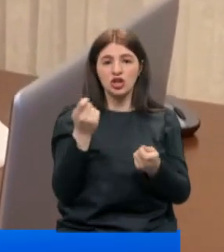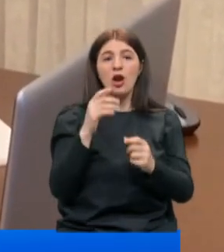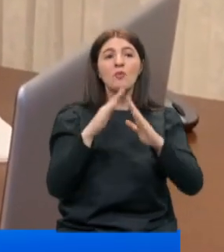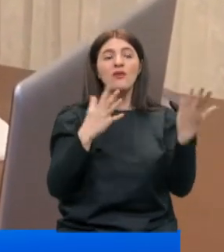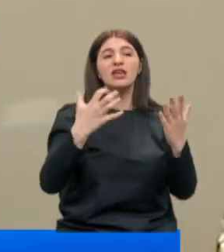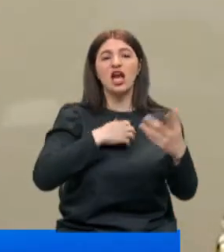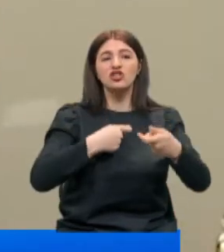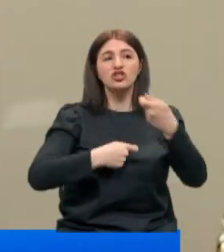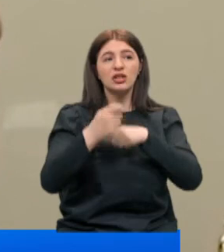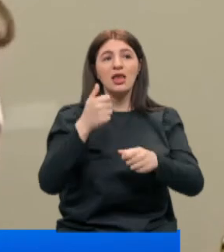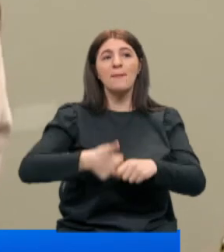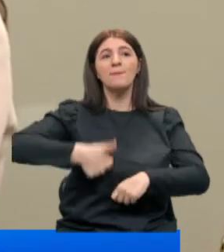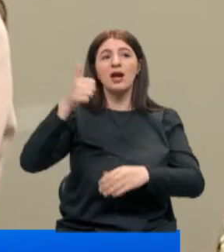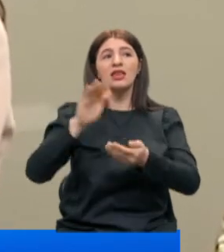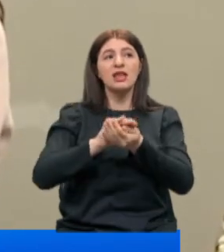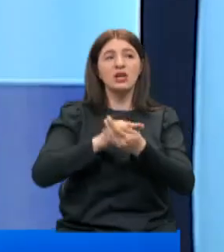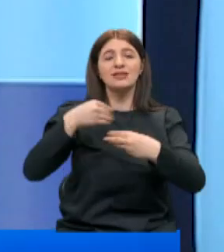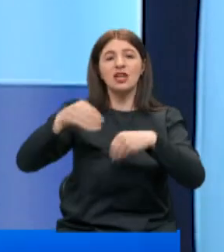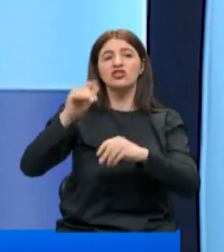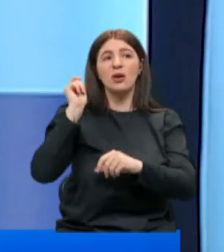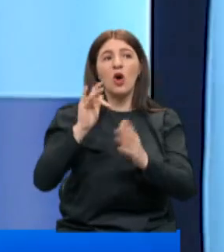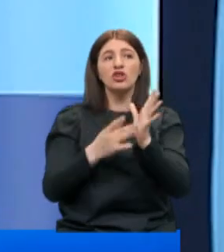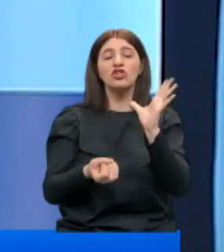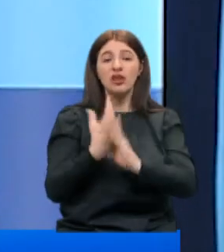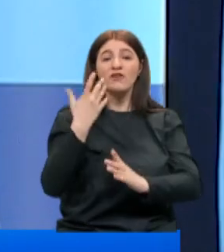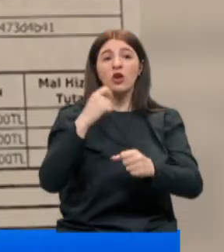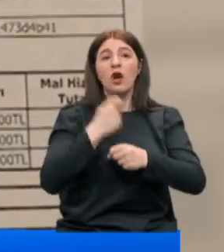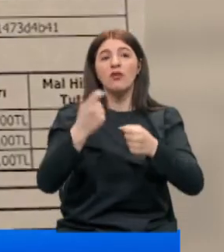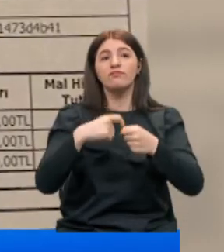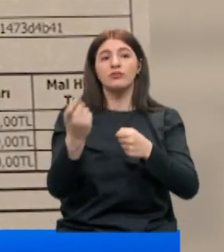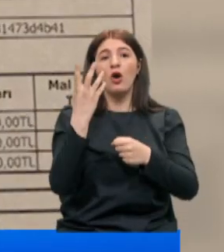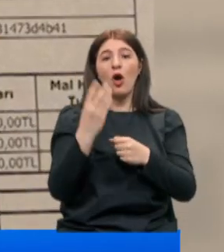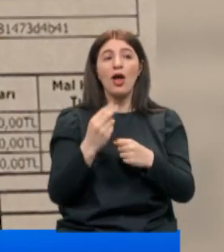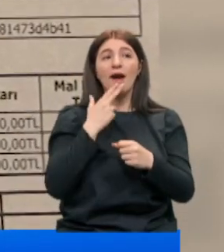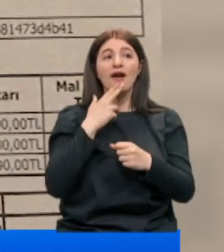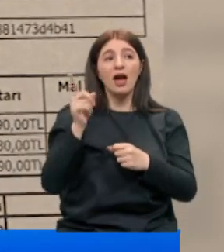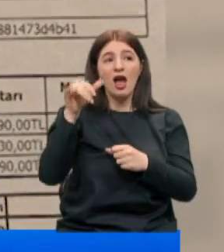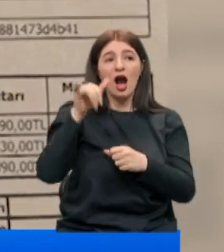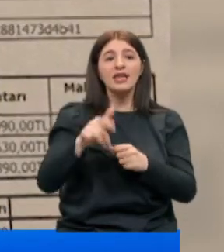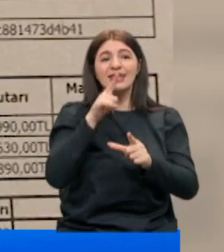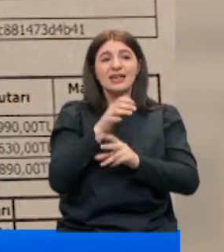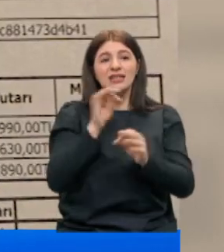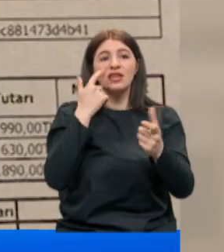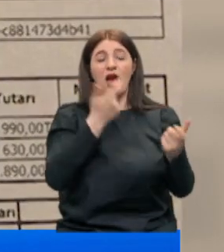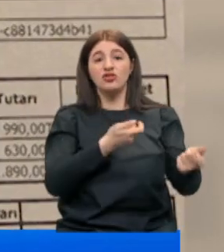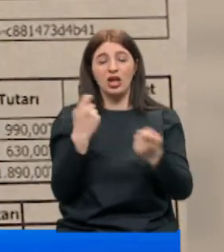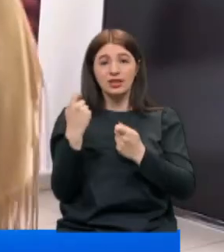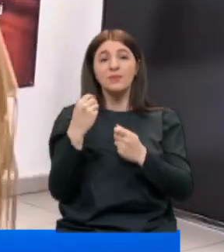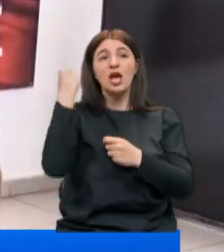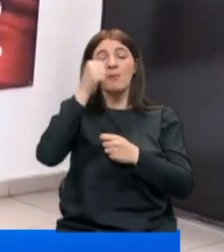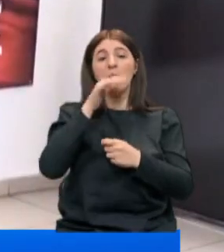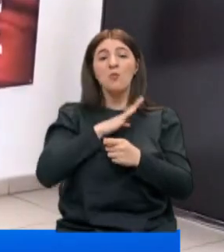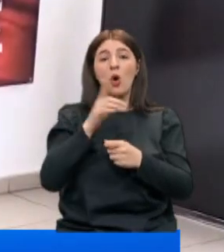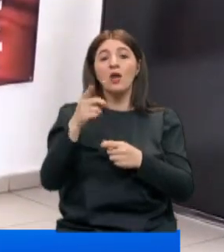molfese kendi şirketinden bakanlığa dezenfektan satışı yaptığı ortaya çıkan ve görevinden alınan Ruhsar Pekcan hakkındaki sessizliğe dikkat çekti